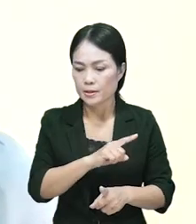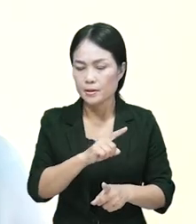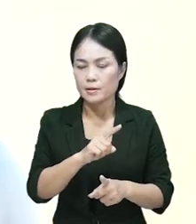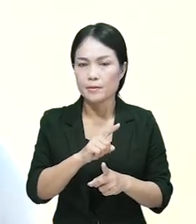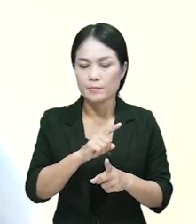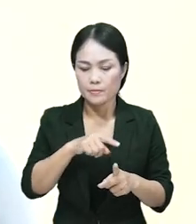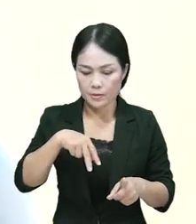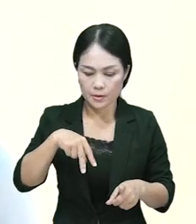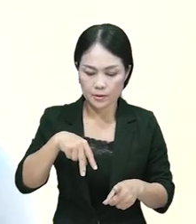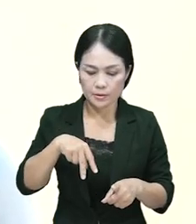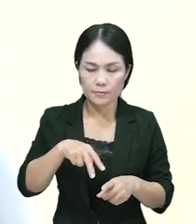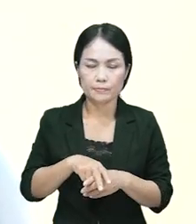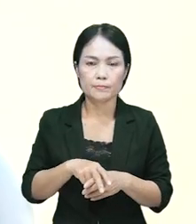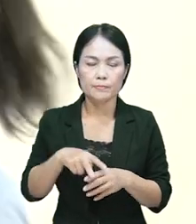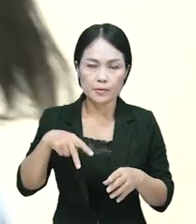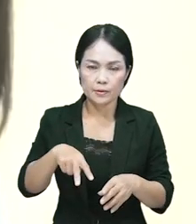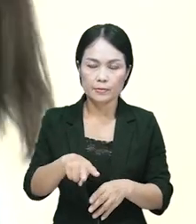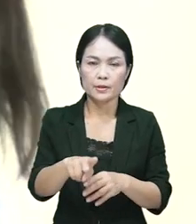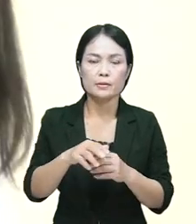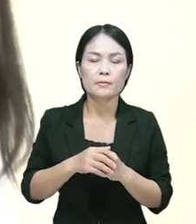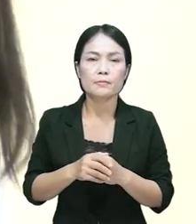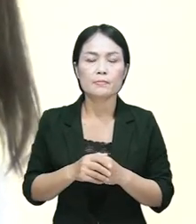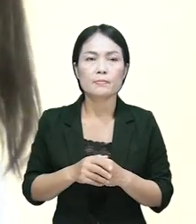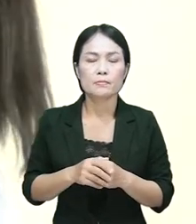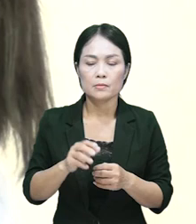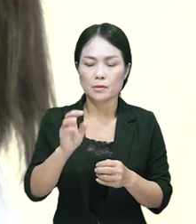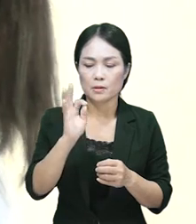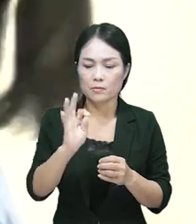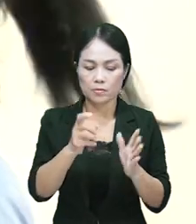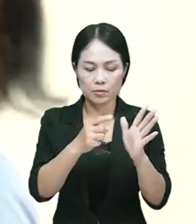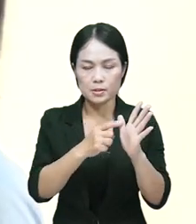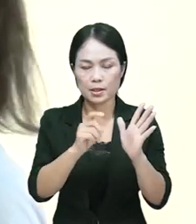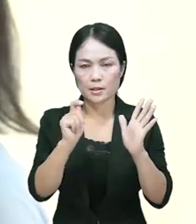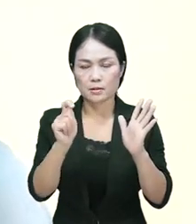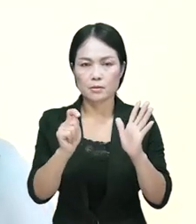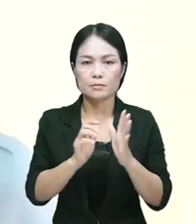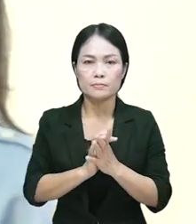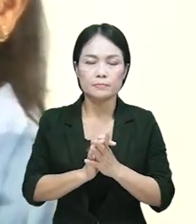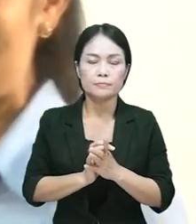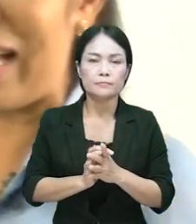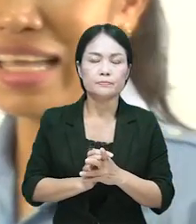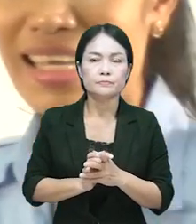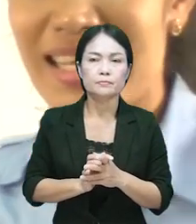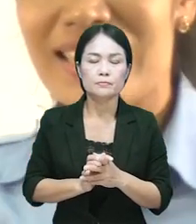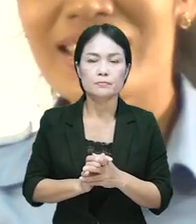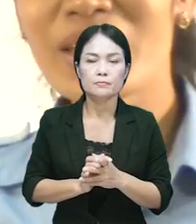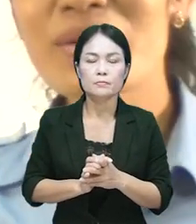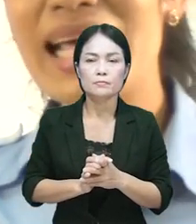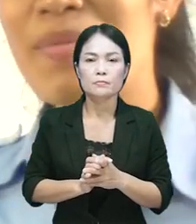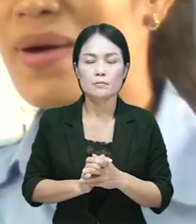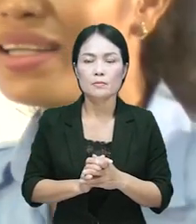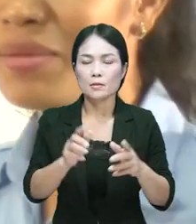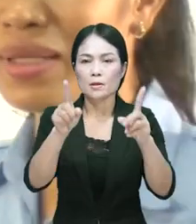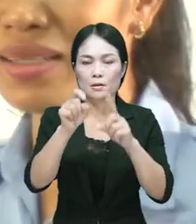អក្ខរវិញ្ញាសឲ្យកូនលើពាក្យវាណាកូនណាវស្រាររចាអញ្ចឹងកូ